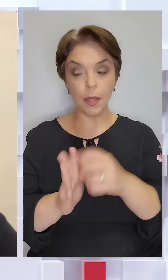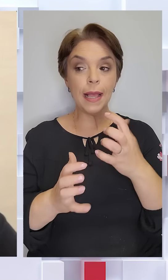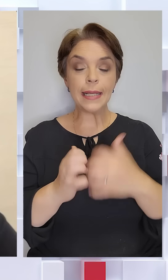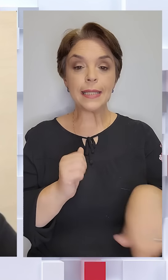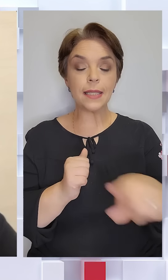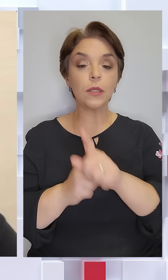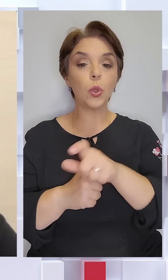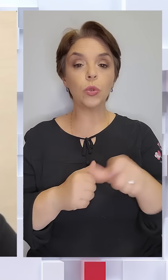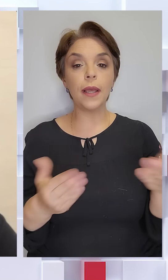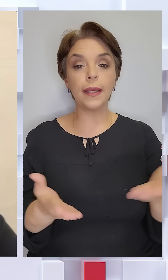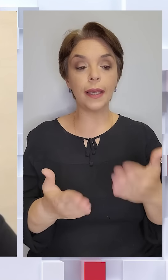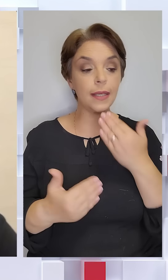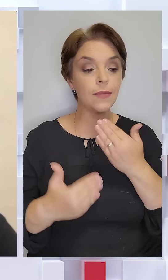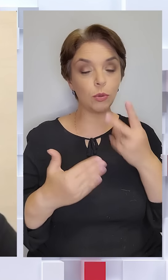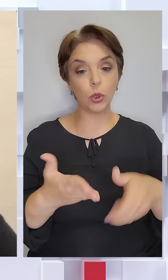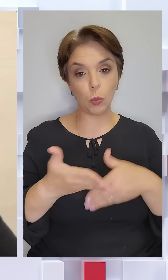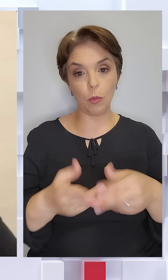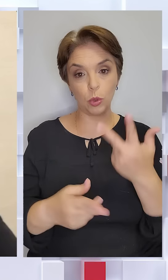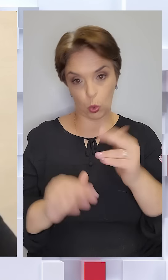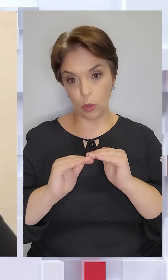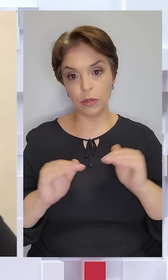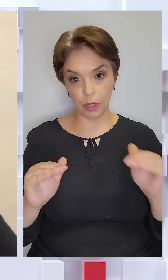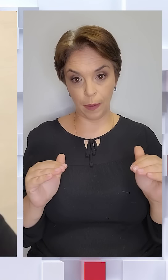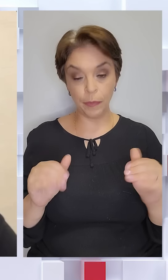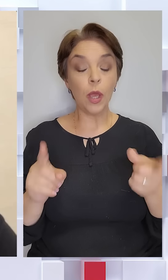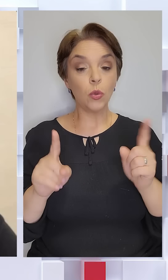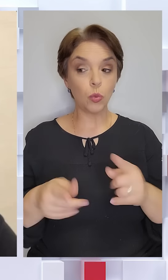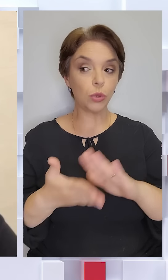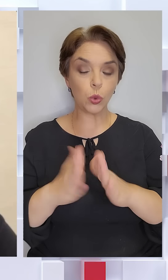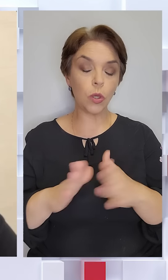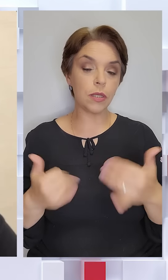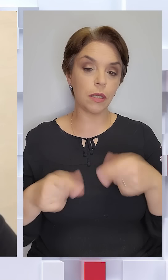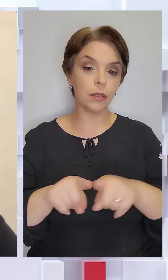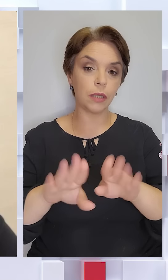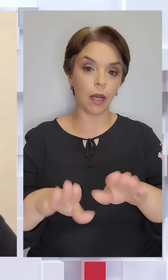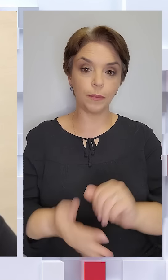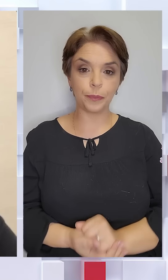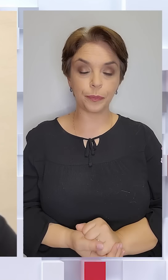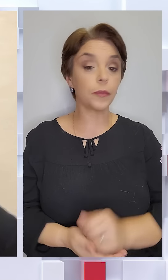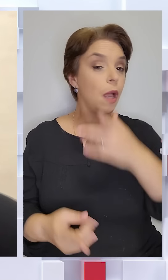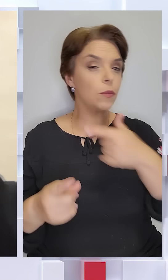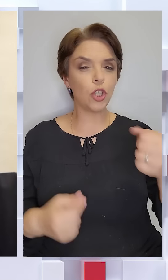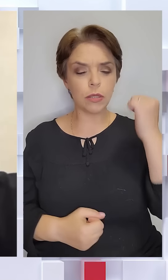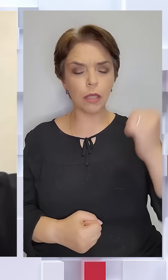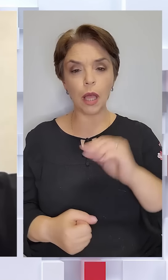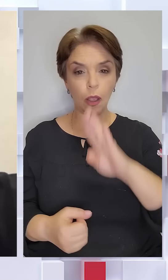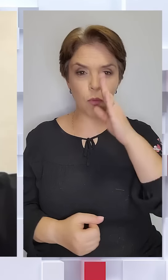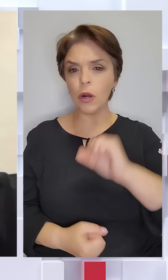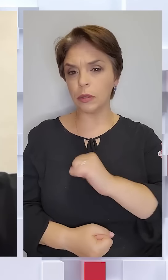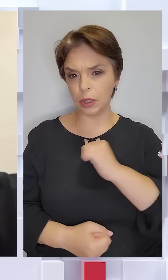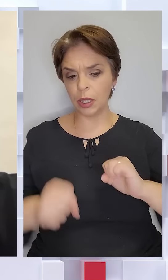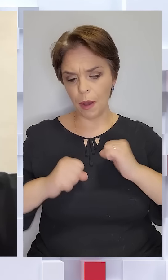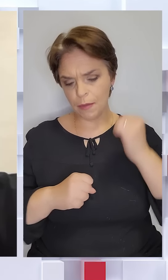серед людей, які звернулися до допомоги, троє діток. Тому от ситуація на зараз є такою. А під час атаки ворог от, схоже,